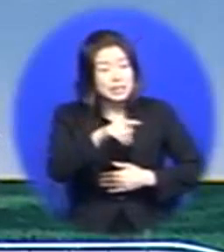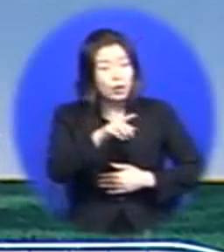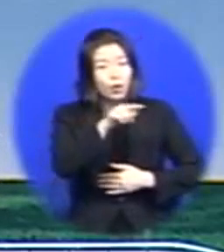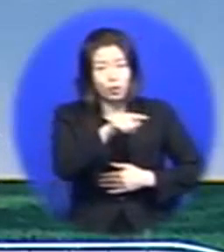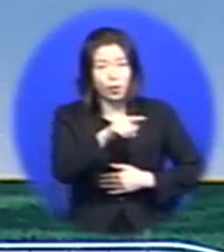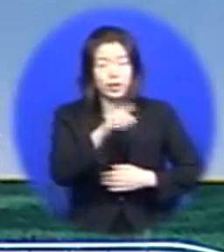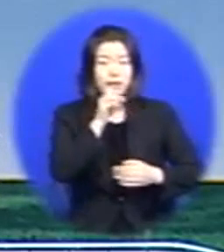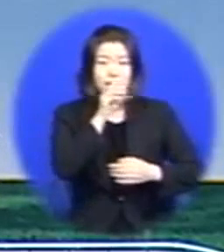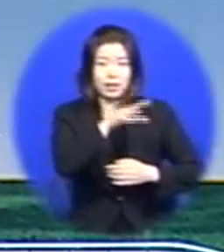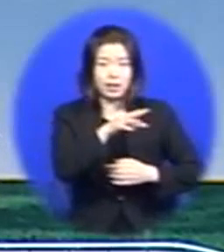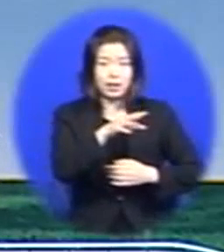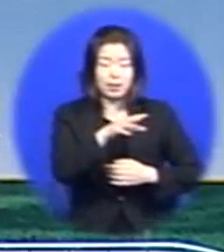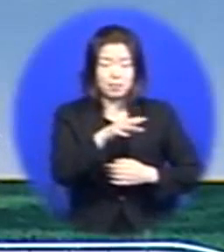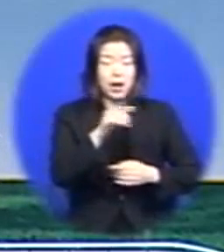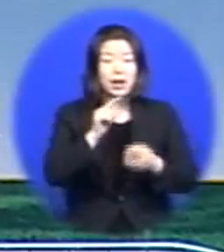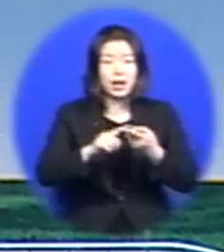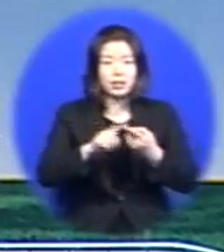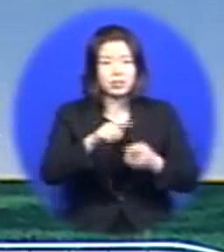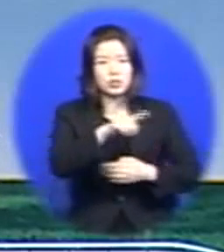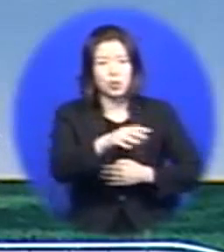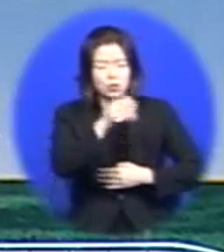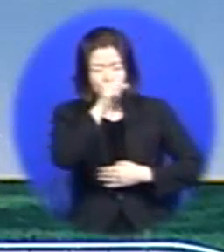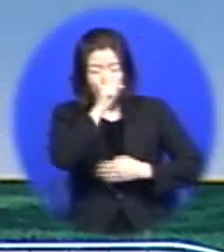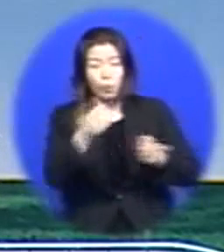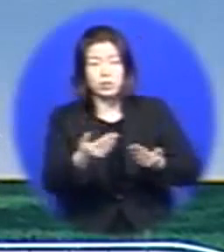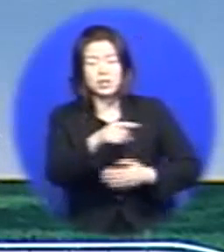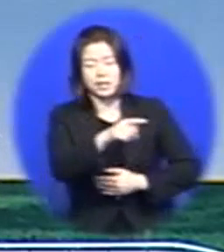것은 정말 너에게 수지 맞는 일이야.